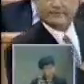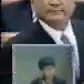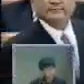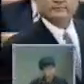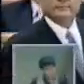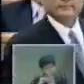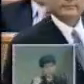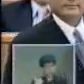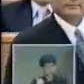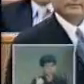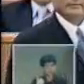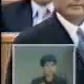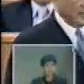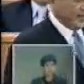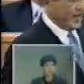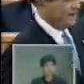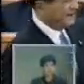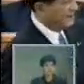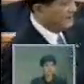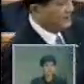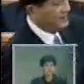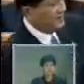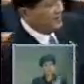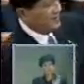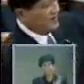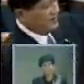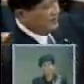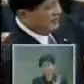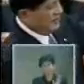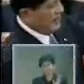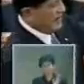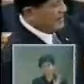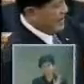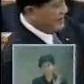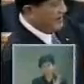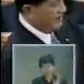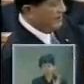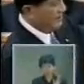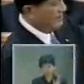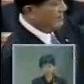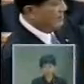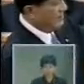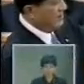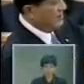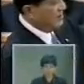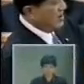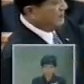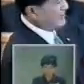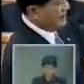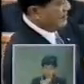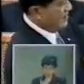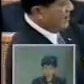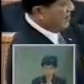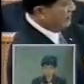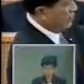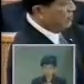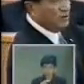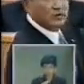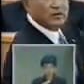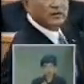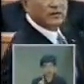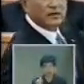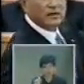กันนี่ฮะเฮลันยิกกรอบศักดิ์สภาว